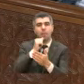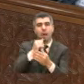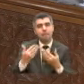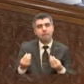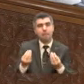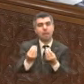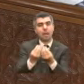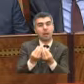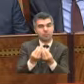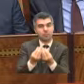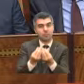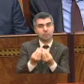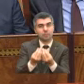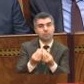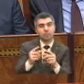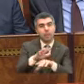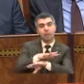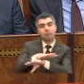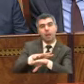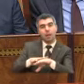ديال الانتاج، يعني